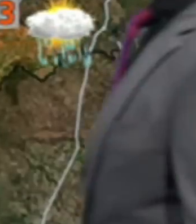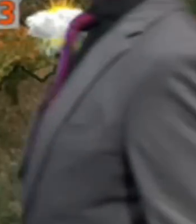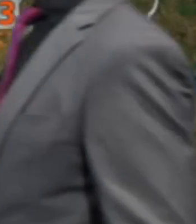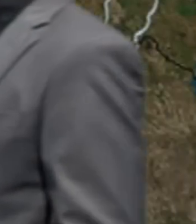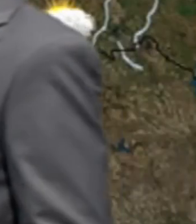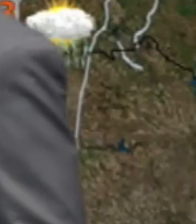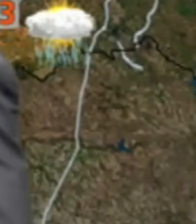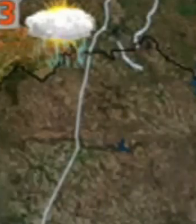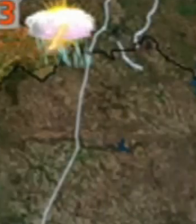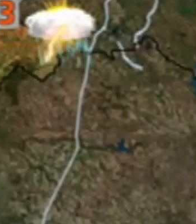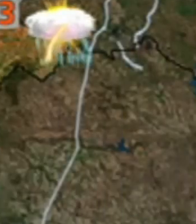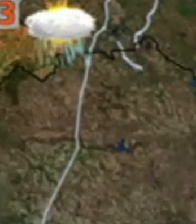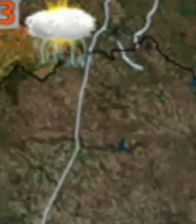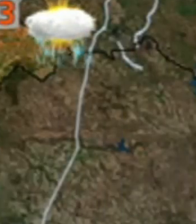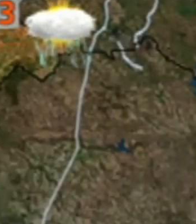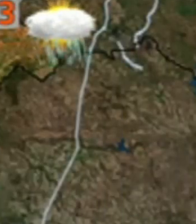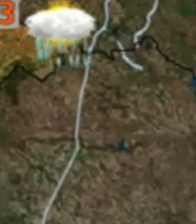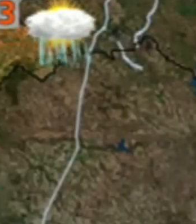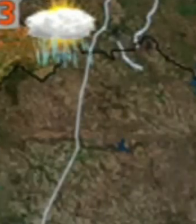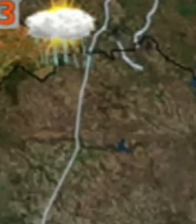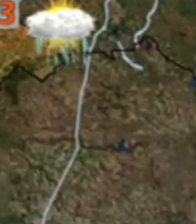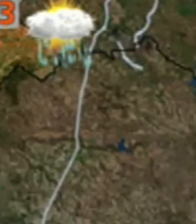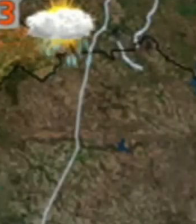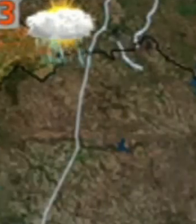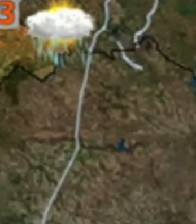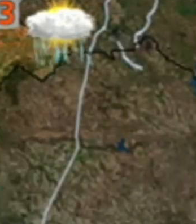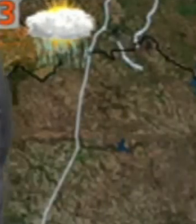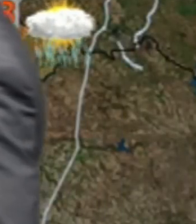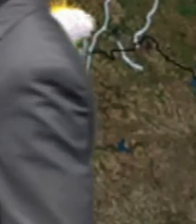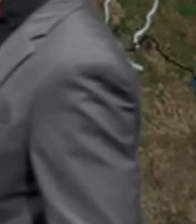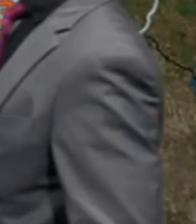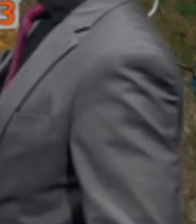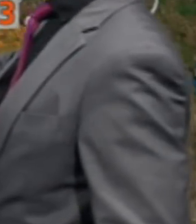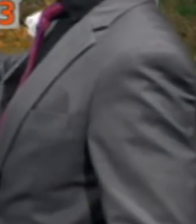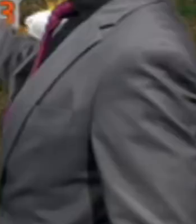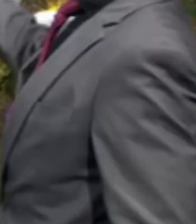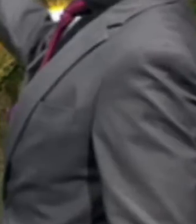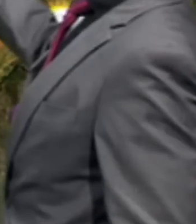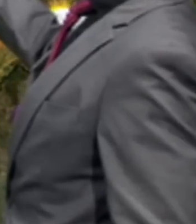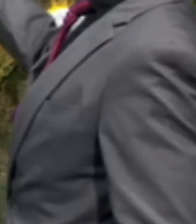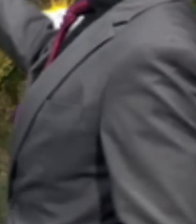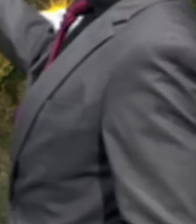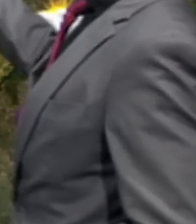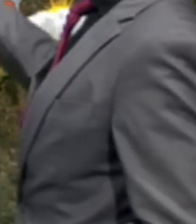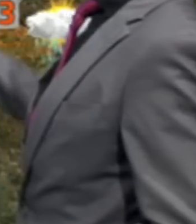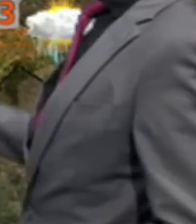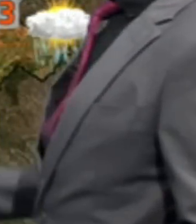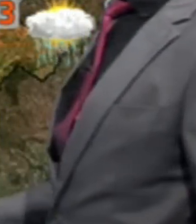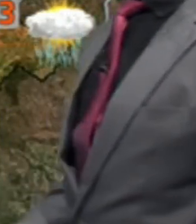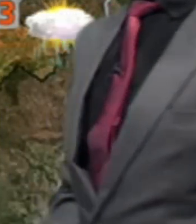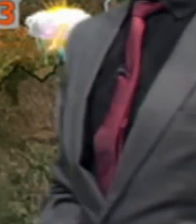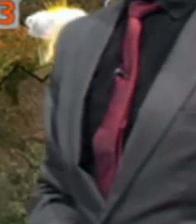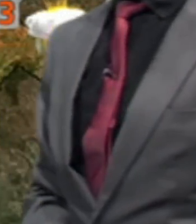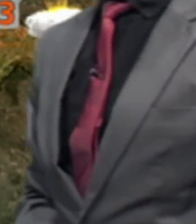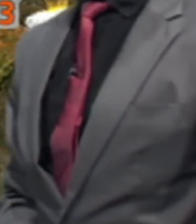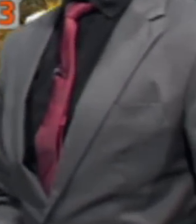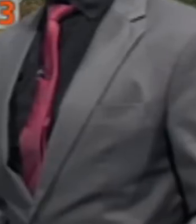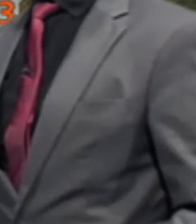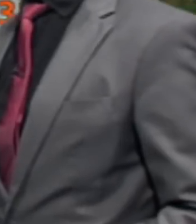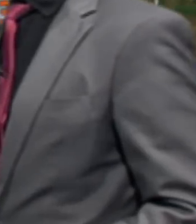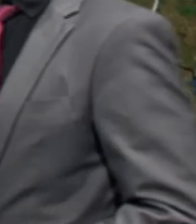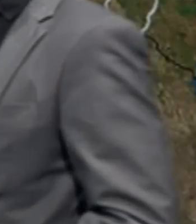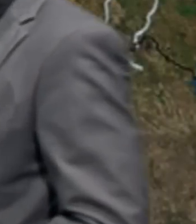lebetše re go bontšha go tla ba go fiša le gona ka kwagola Tosca dikarolo tša province ya Taung le gona ka Ottosdal dikarolo tša gona ka kwagola Rustenburg mo go bontšha gore go tla ba go fiša